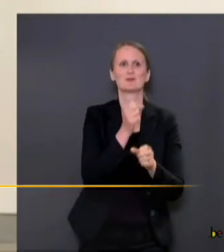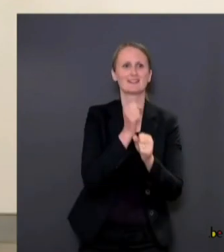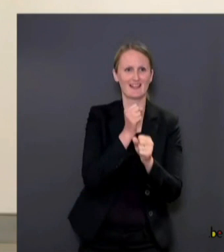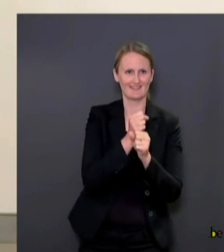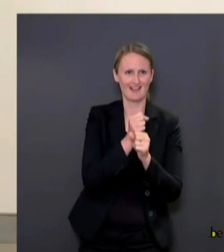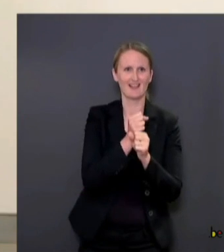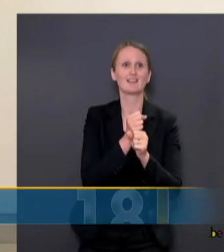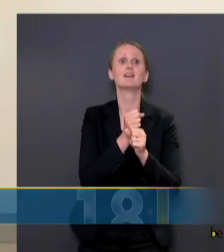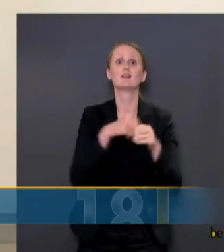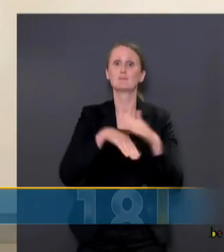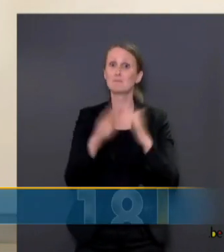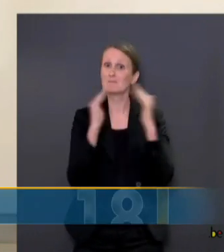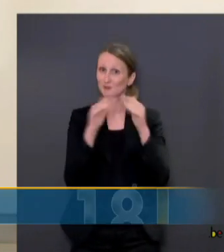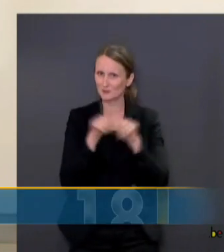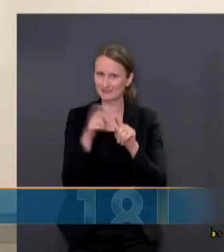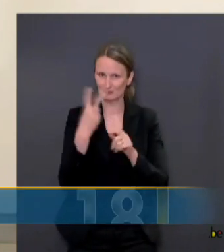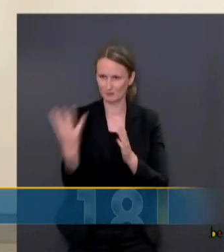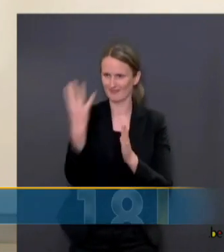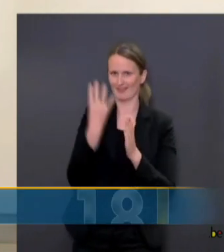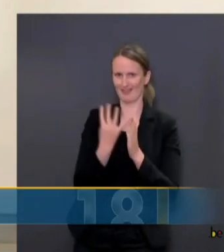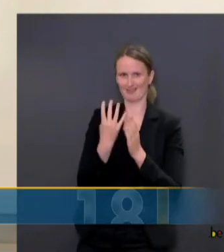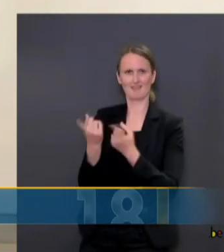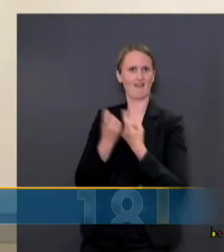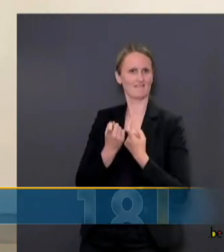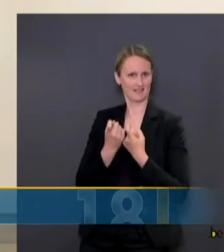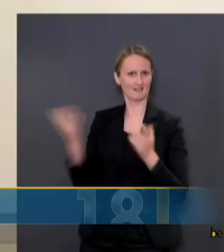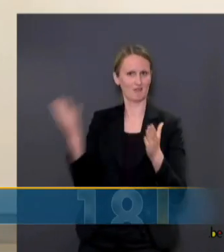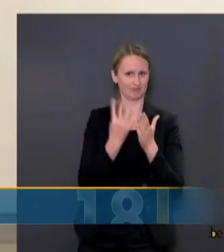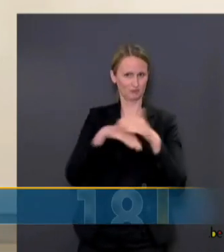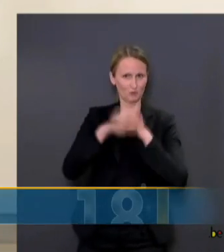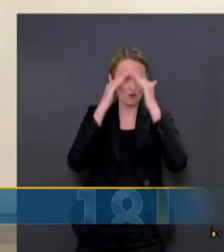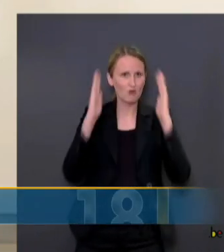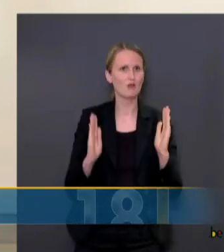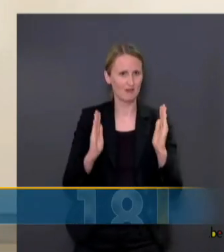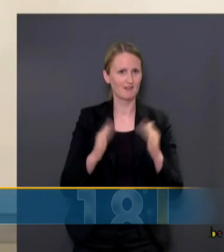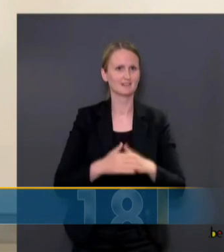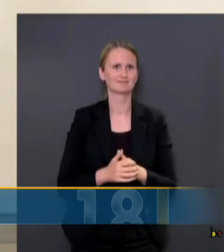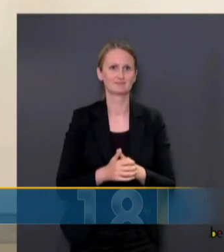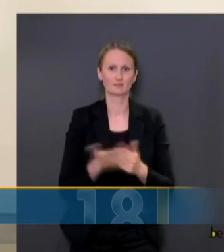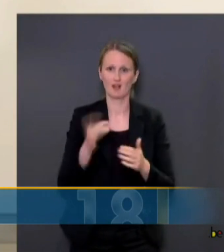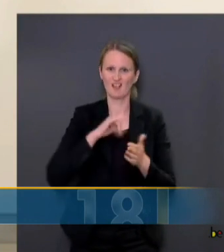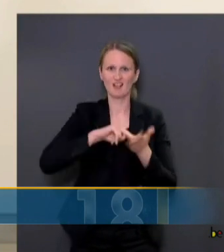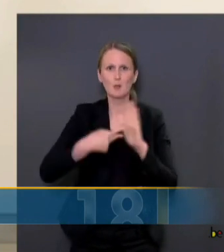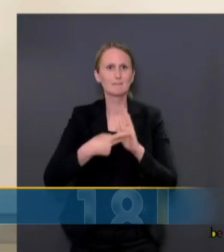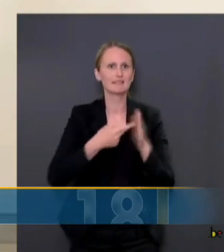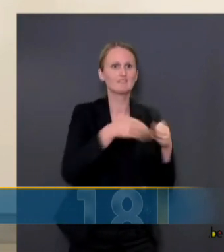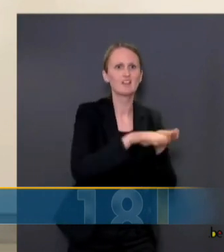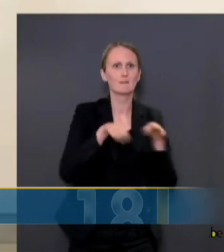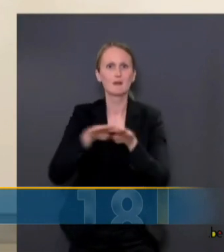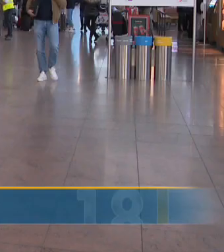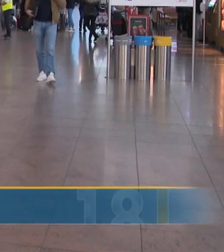tout un pan d'activités économiques qui étaient fermées depuis très longtemps qui vont pouvoir réouvrir à partir de